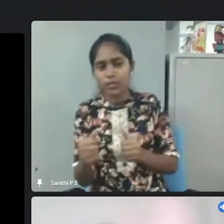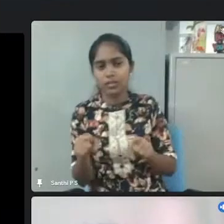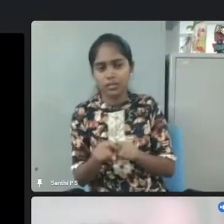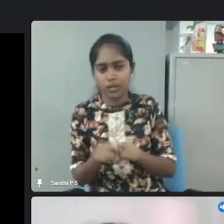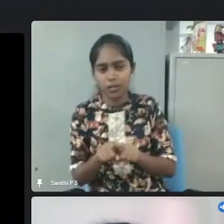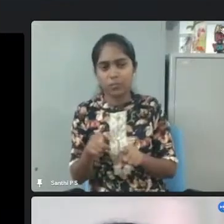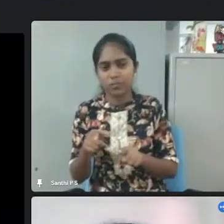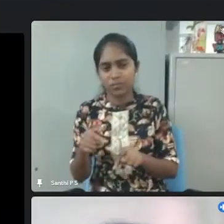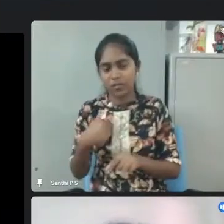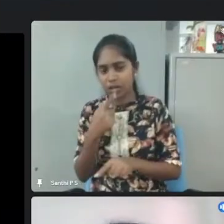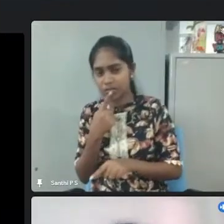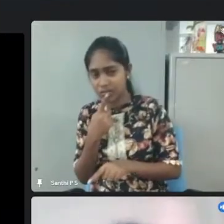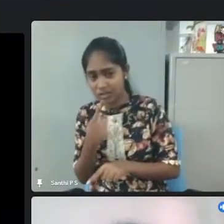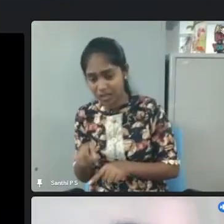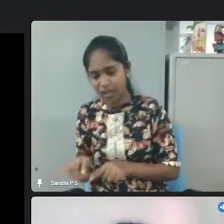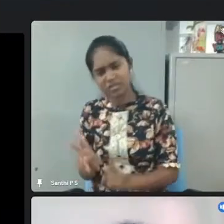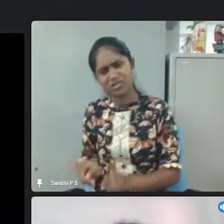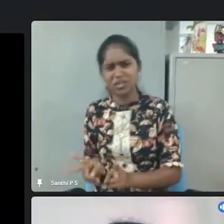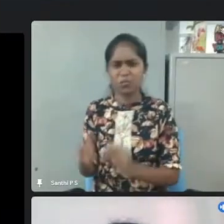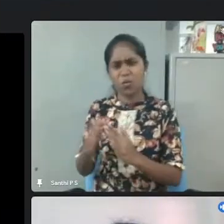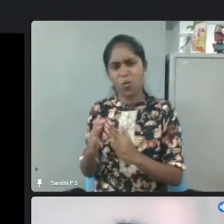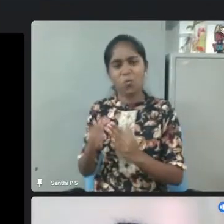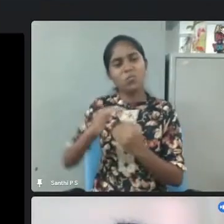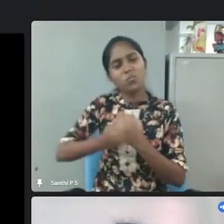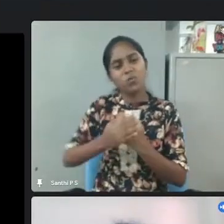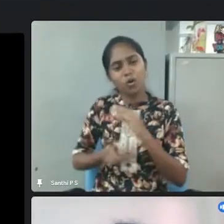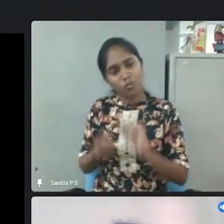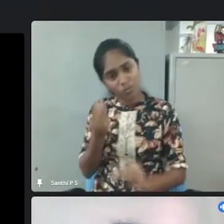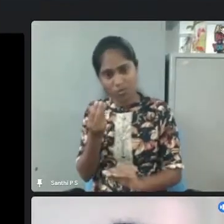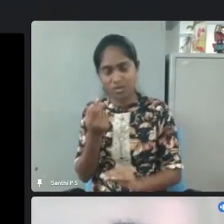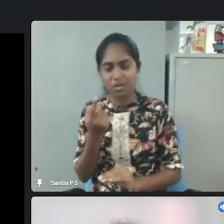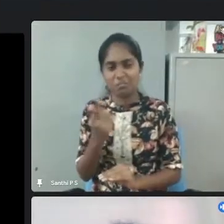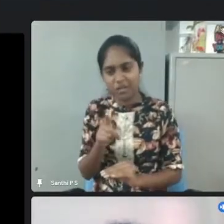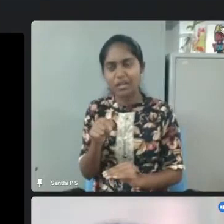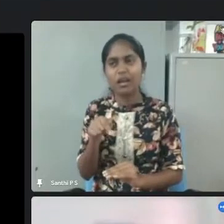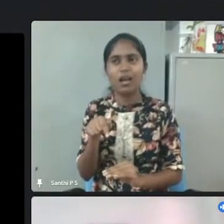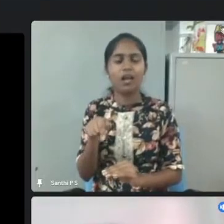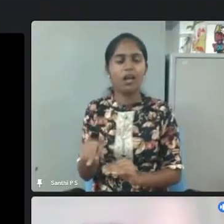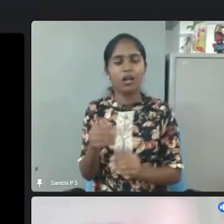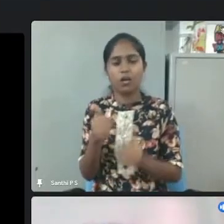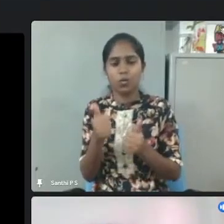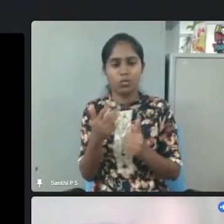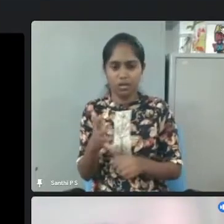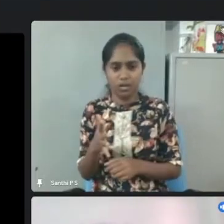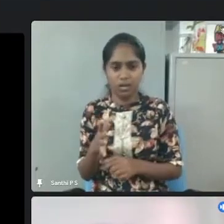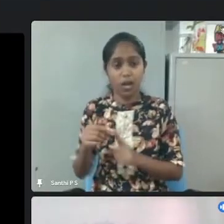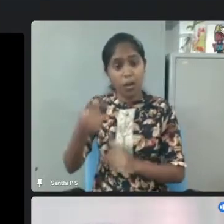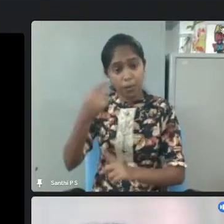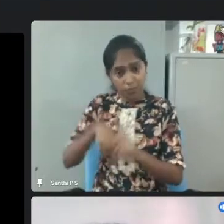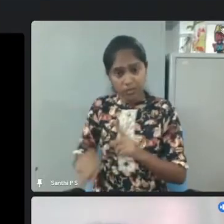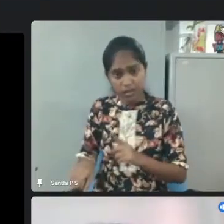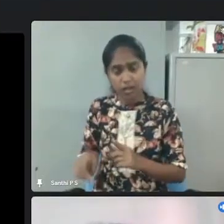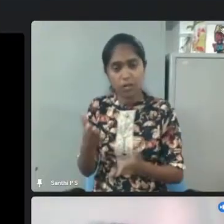സമീപനമാണ് പലപ്പോഴും വീടുകളിൽ ഉണ്ടാകുന്നത്. കൂടുതൽ കൊണ്ടുണ്ടാകുന്ന ഈ ഒരു അനുകമ്പ പക്ഷെ അവരുടെ സ്വയം പര്യാപ്തതയെ